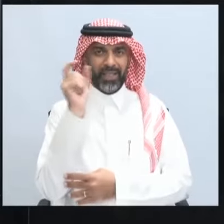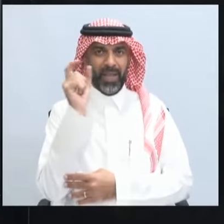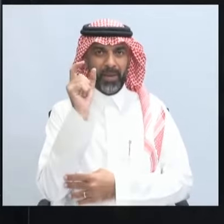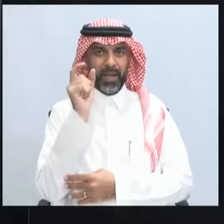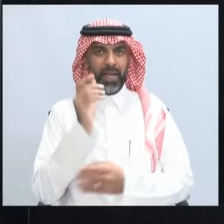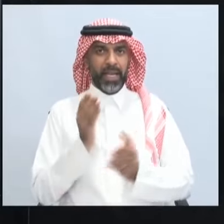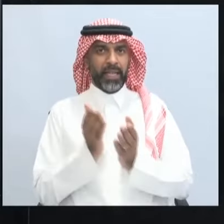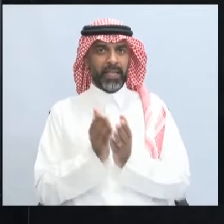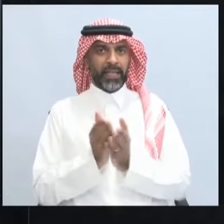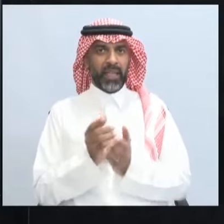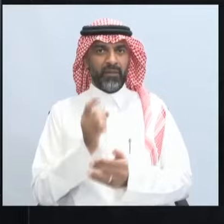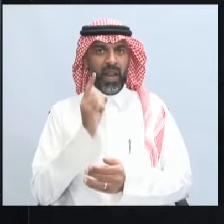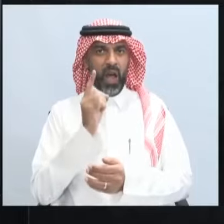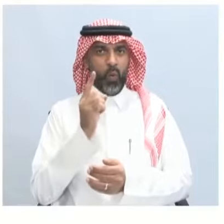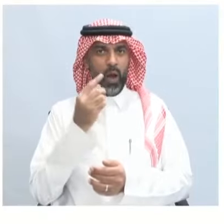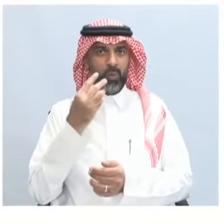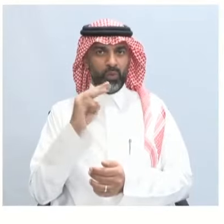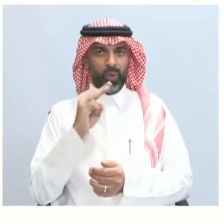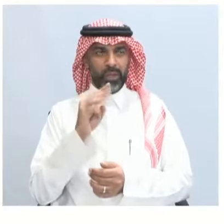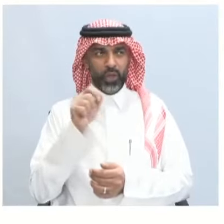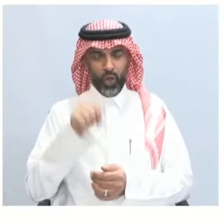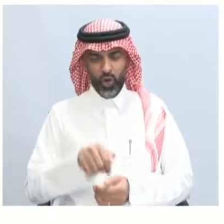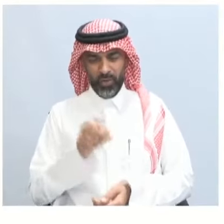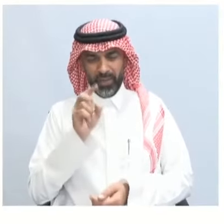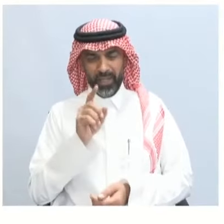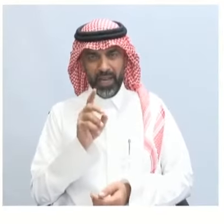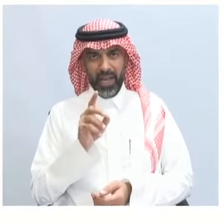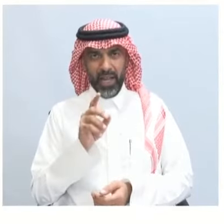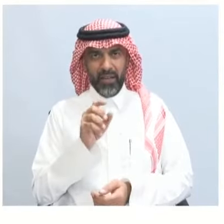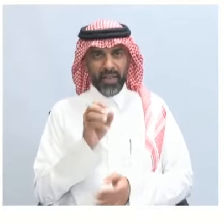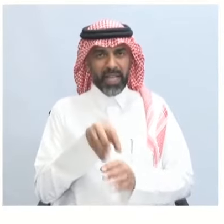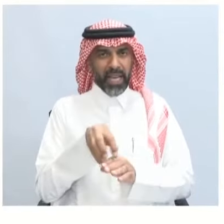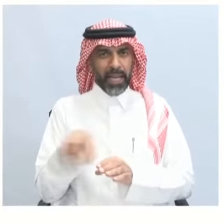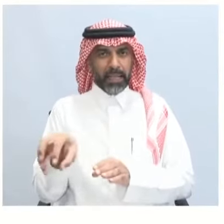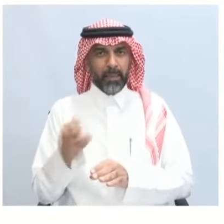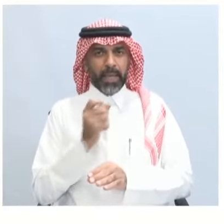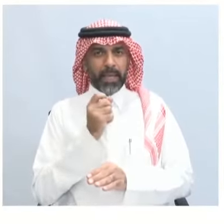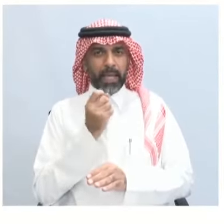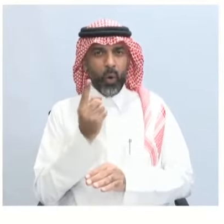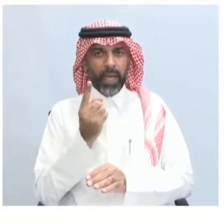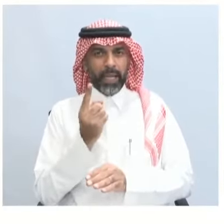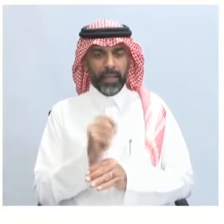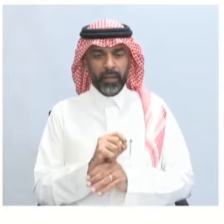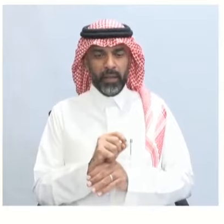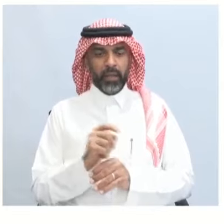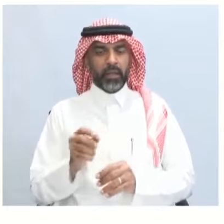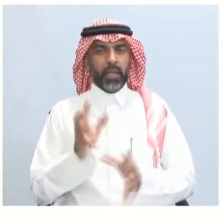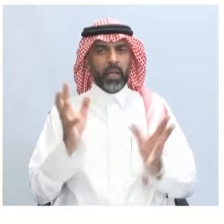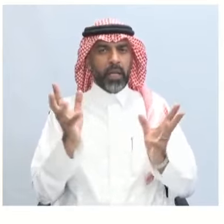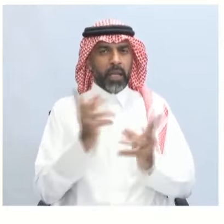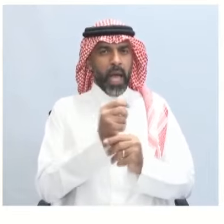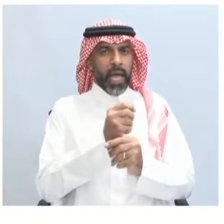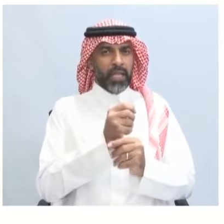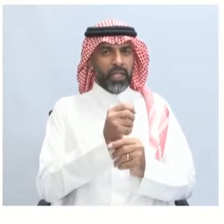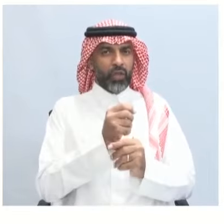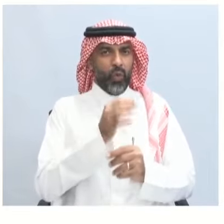للصف الاول المتوسط اليوم باذن الله سناخذ في قسم التوحيد الدرس الثامن نتائج التوحيد في الدنيا والاخره